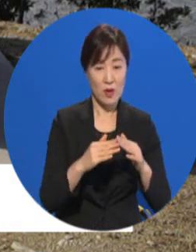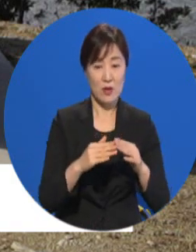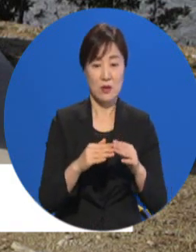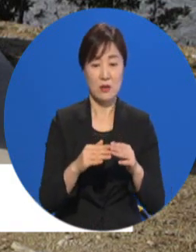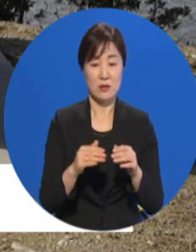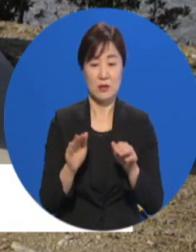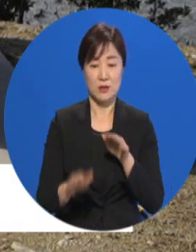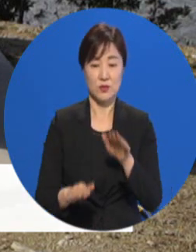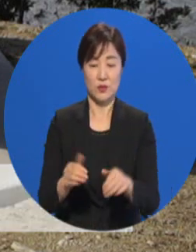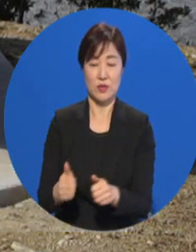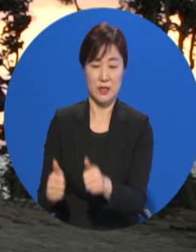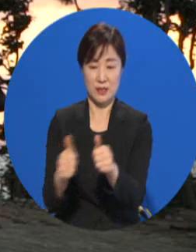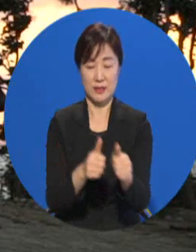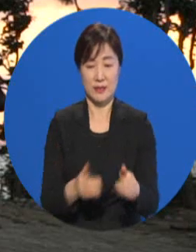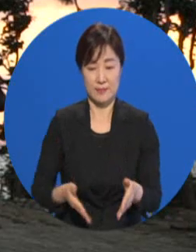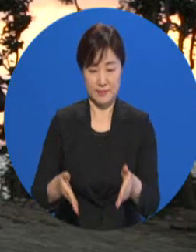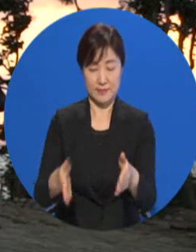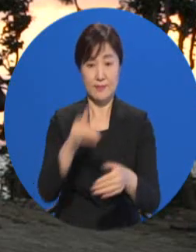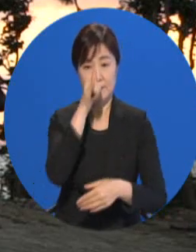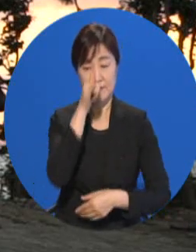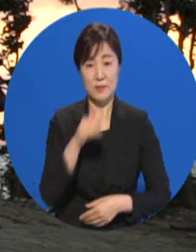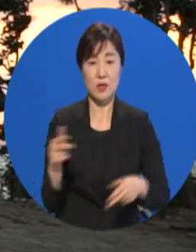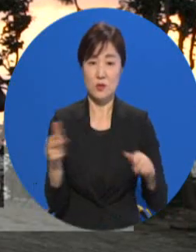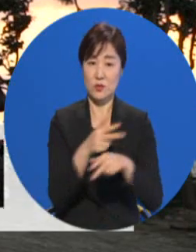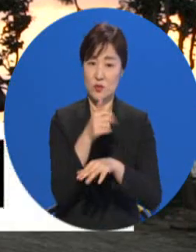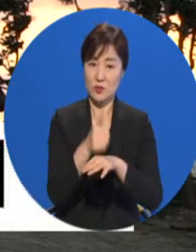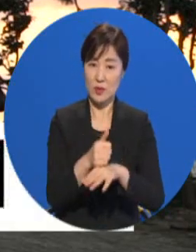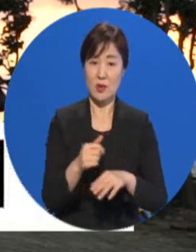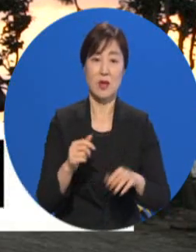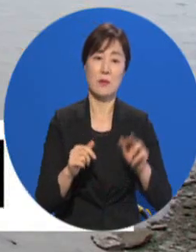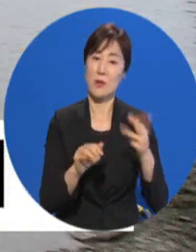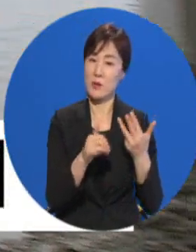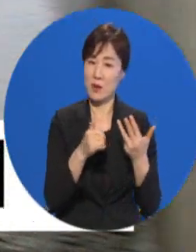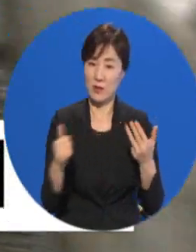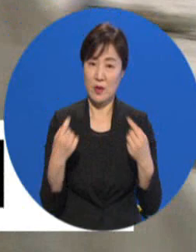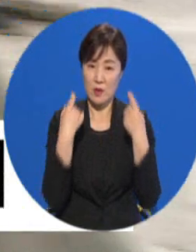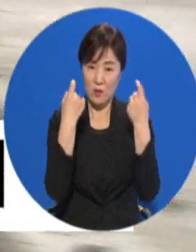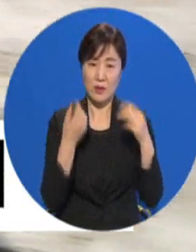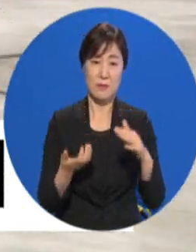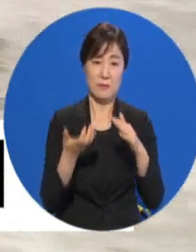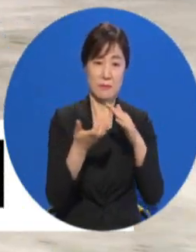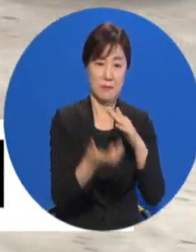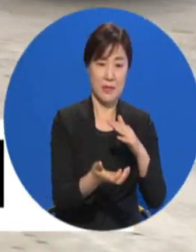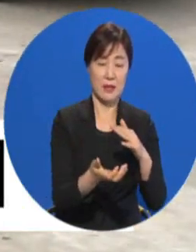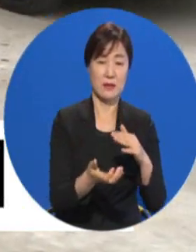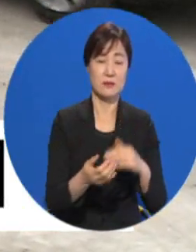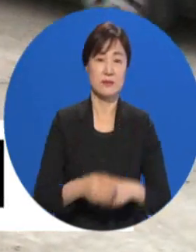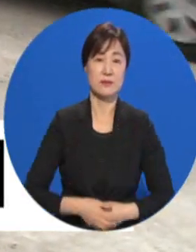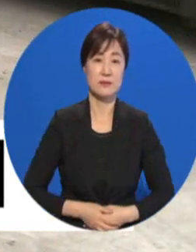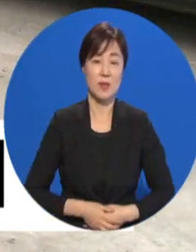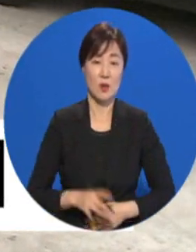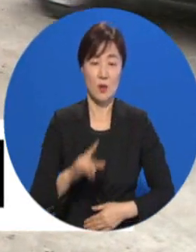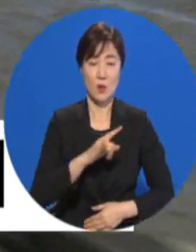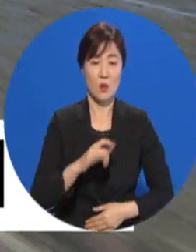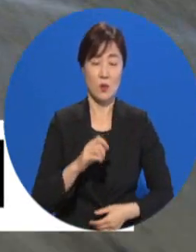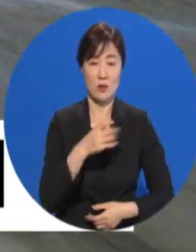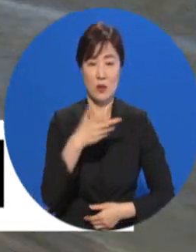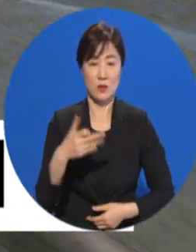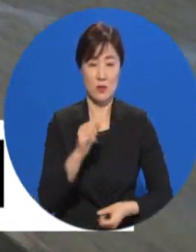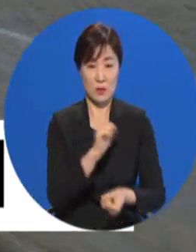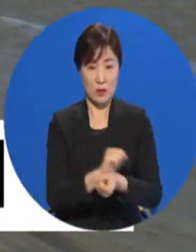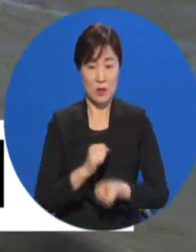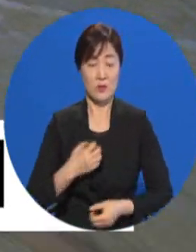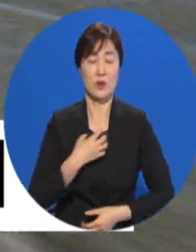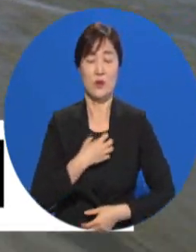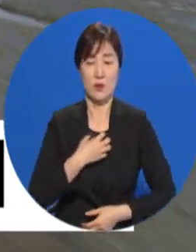순례길이 조성돼 있습니다. 주말이면 800여 명의 관광객과 순례인들이 섬을 찾으면서 코로나19에 섬마을